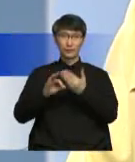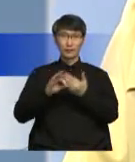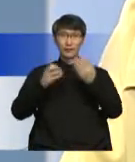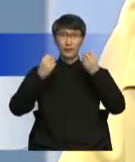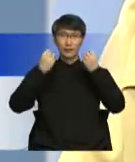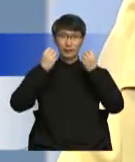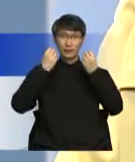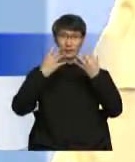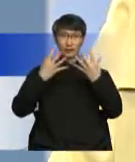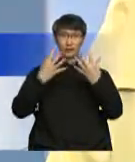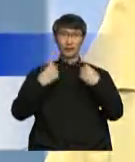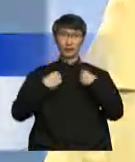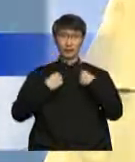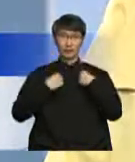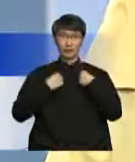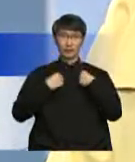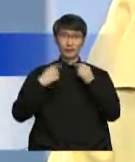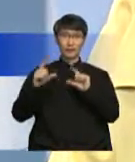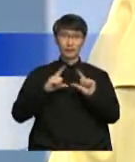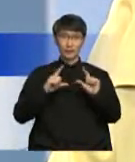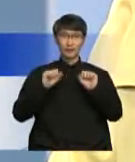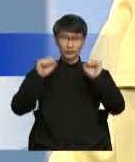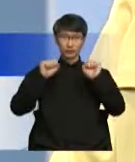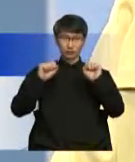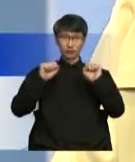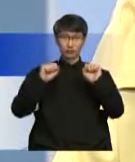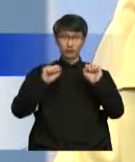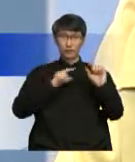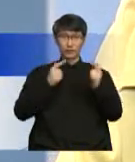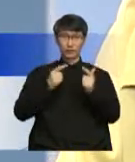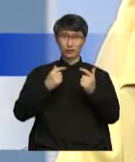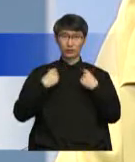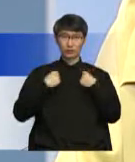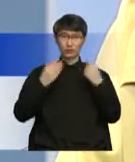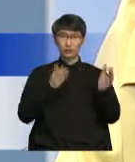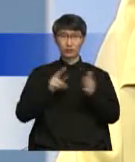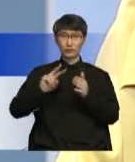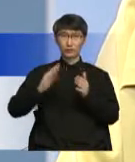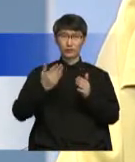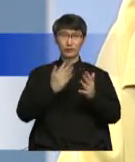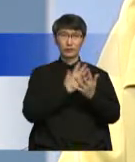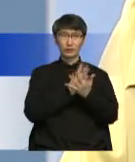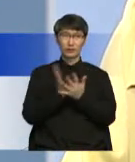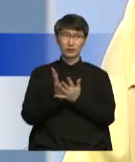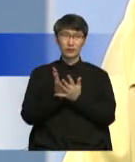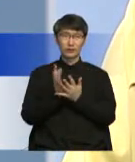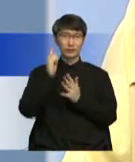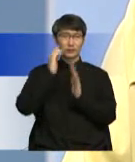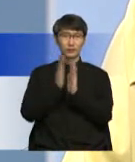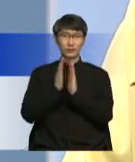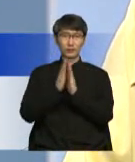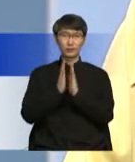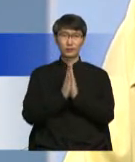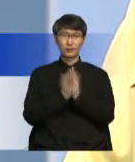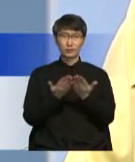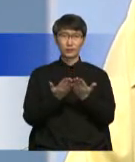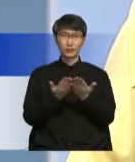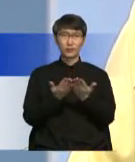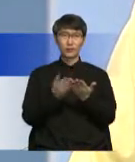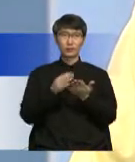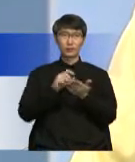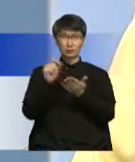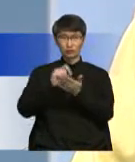새롭게 교복과 생활복, 체육복을 맞춰야 하고 각종 참고서와 문구류, 그리고 코로나